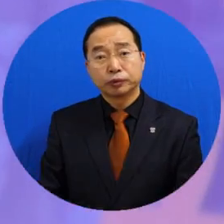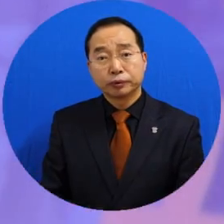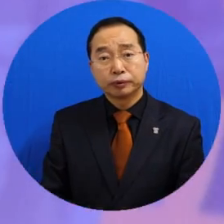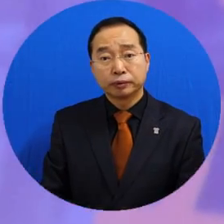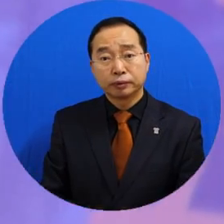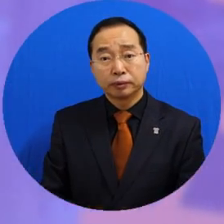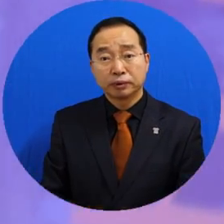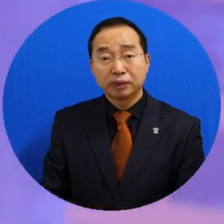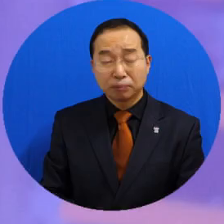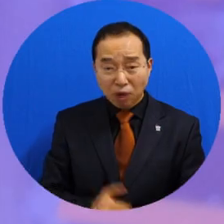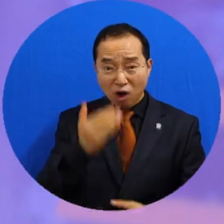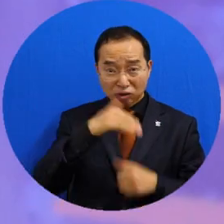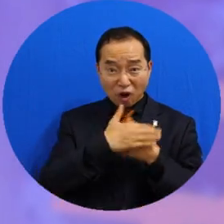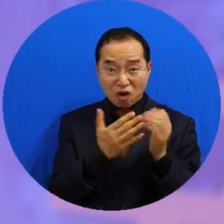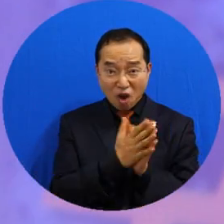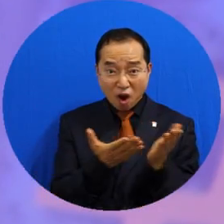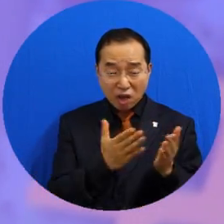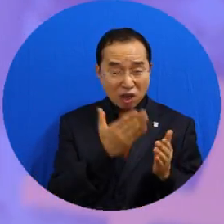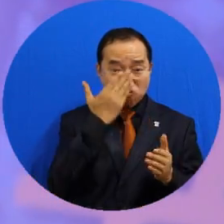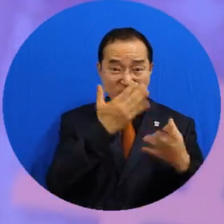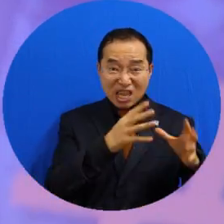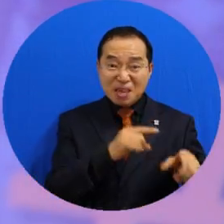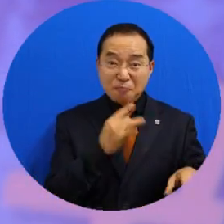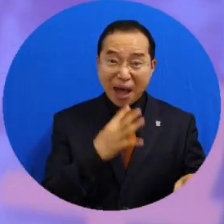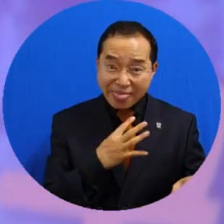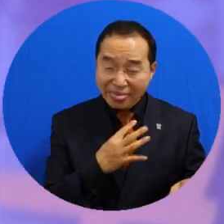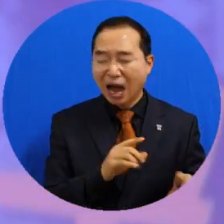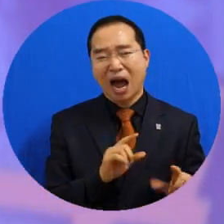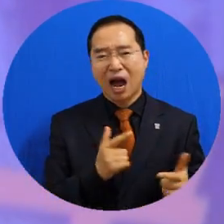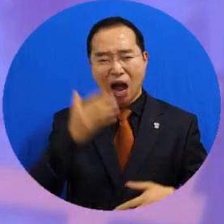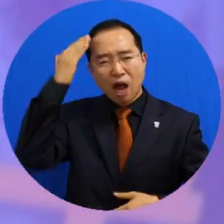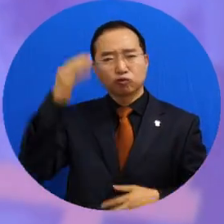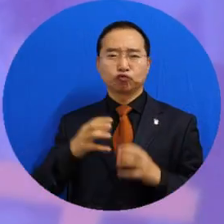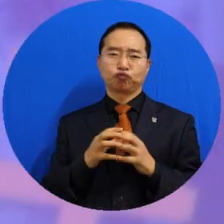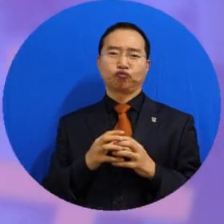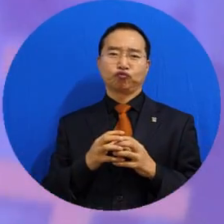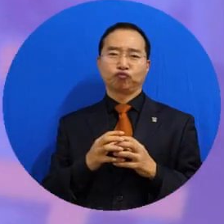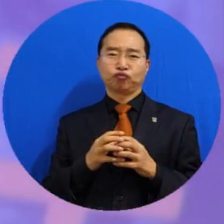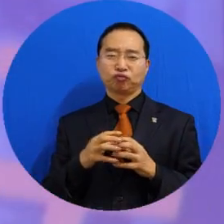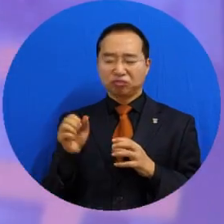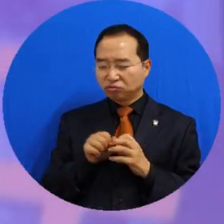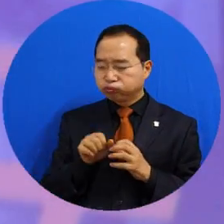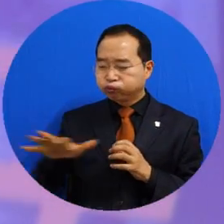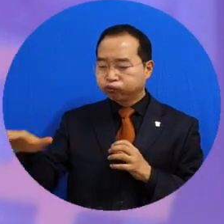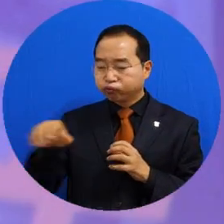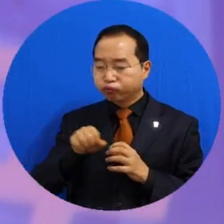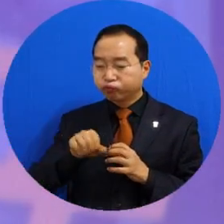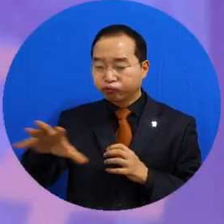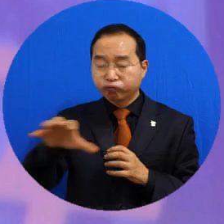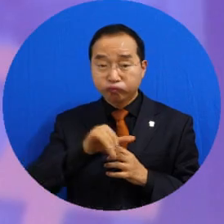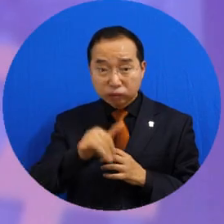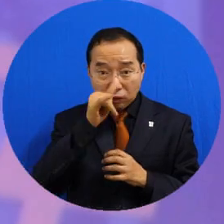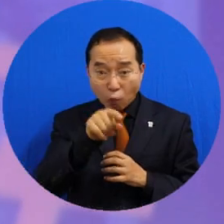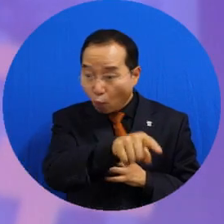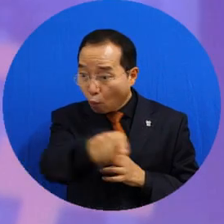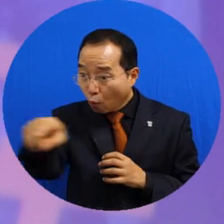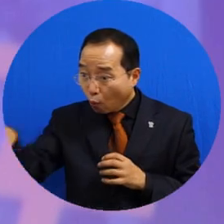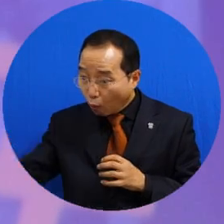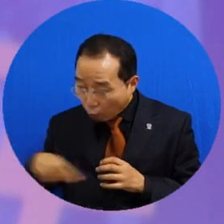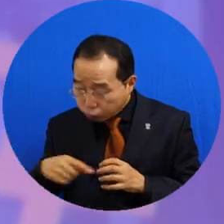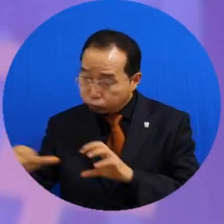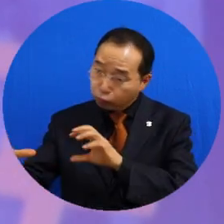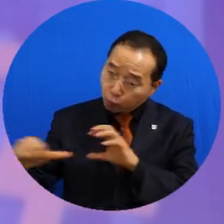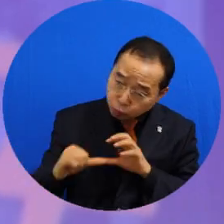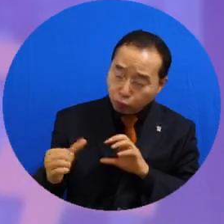성경에서나 보는 유태인들에게만 적용되는 것이 아니고 우리나라조차도 이런 디아스포라가 있고 그들을 활용할 수 있고